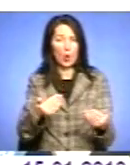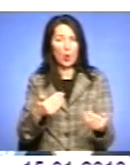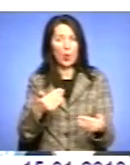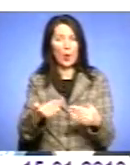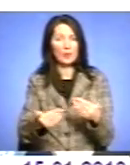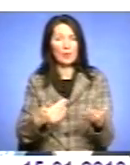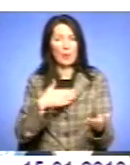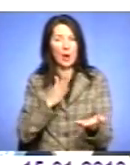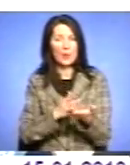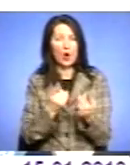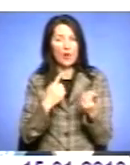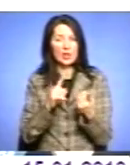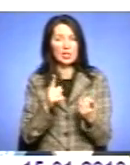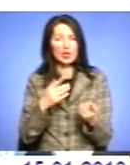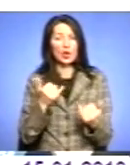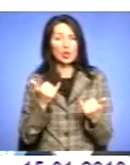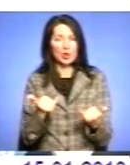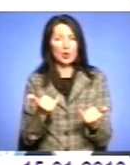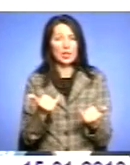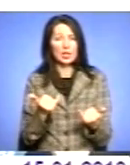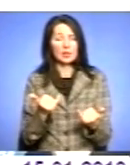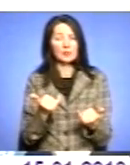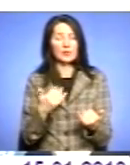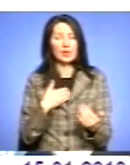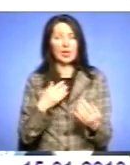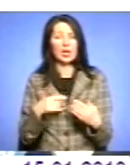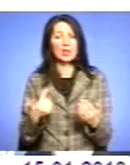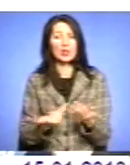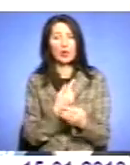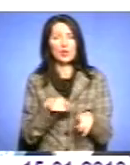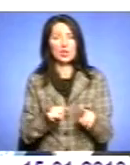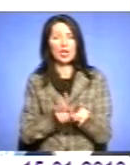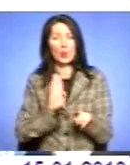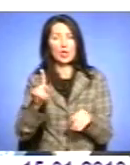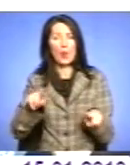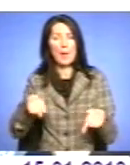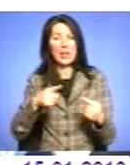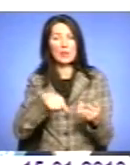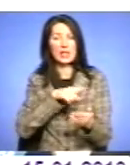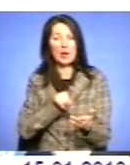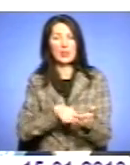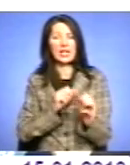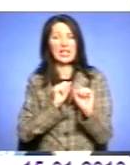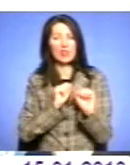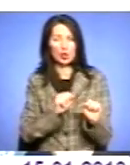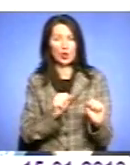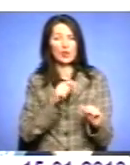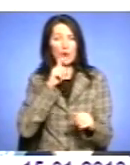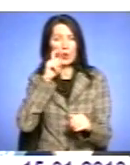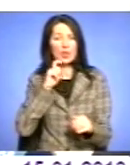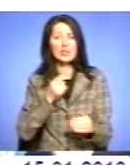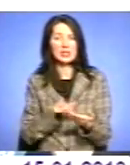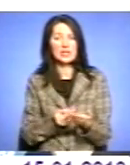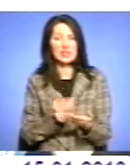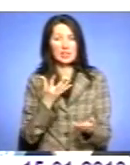те, що сьогодні ми знову ж таки будемо піднімати питання по відстоюванню українських